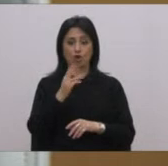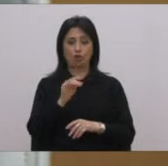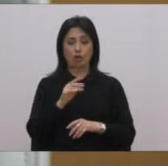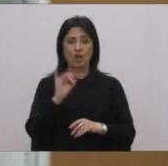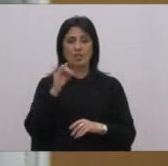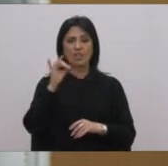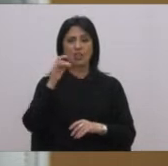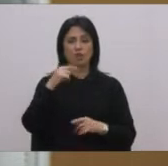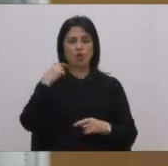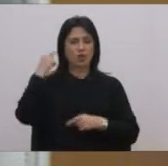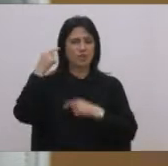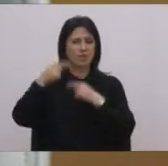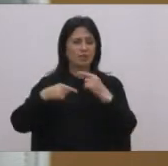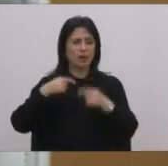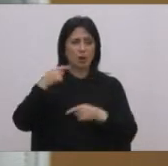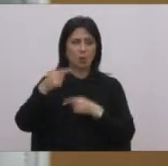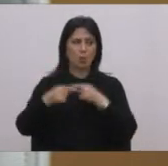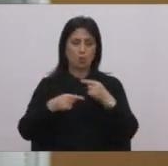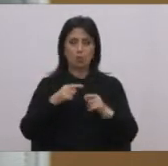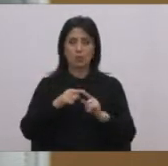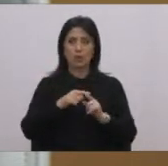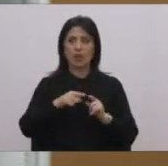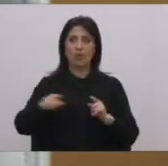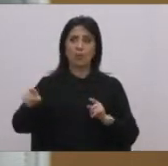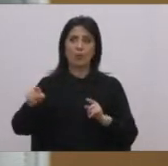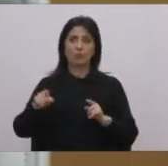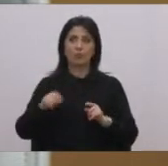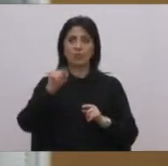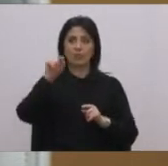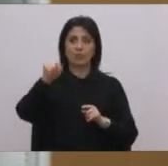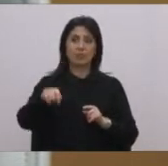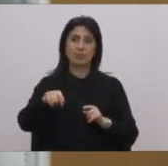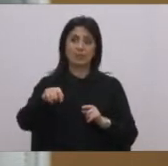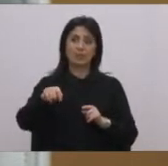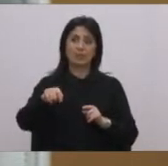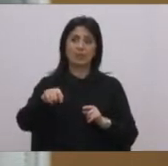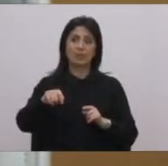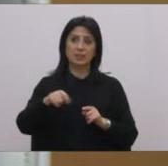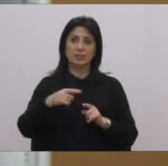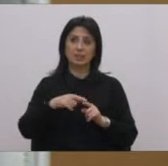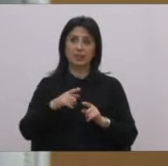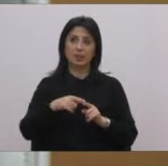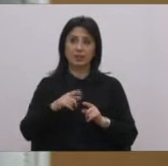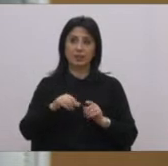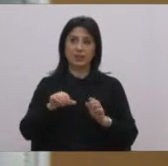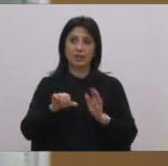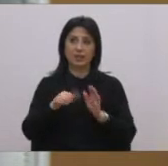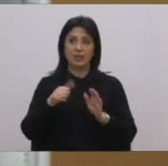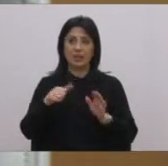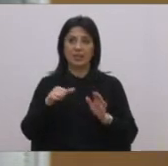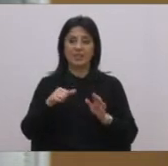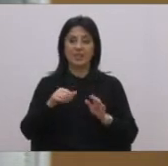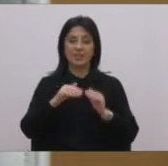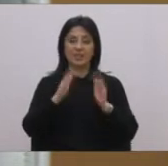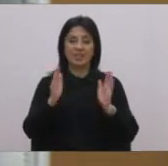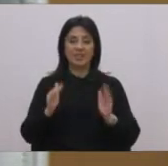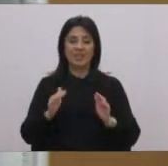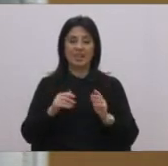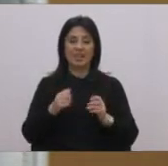ისტორიულად საუკუნების განმავლობაში იქ თიხის ნაკეთობათა სავაჭრო ცენტრი,